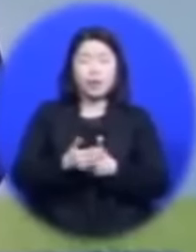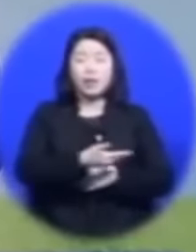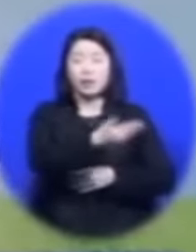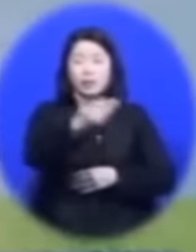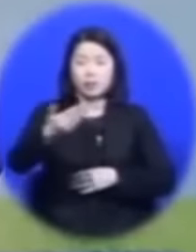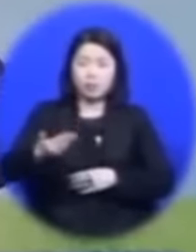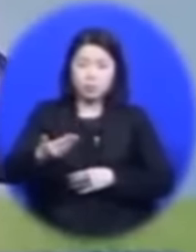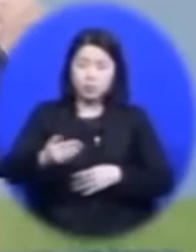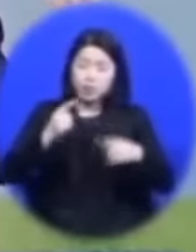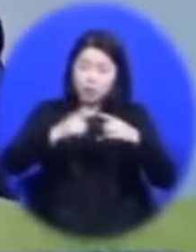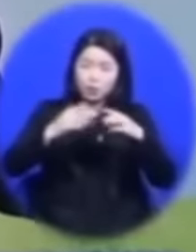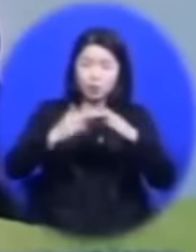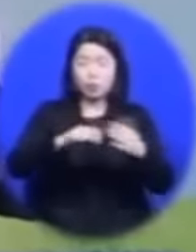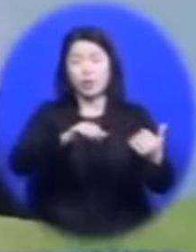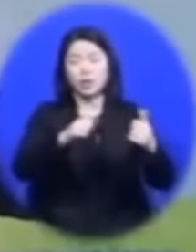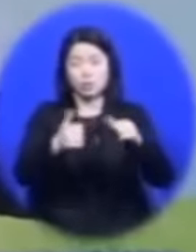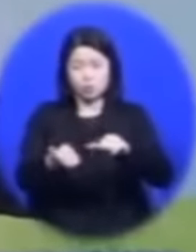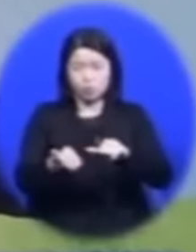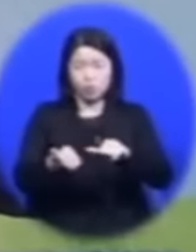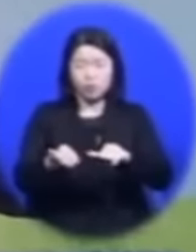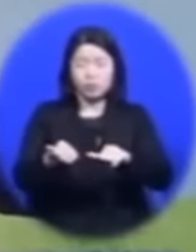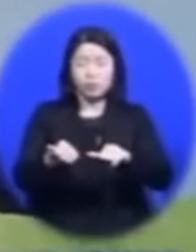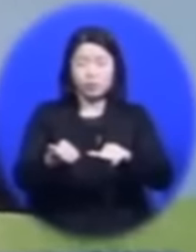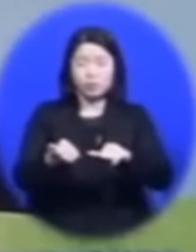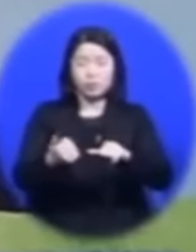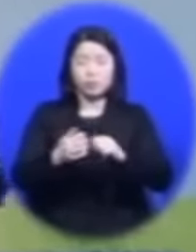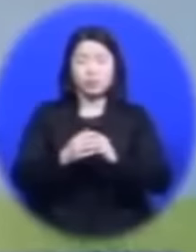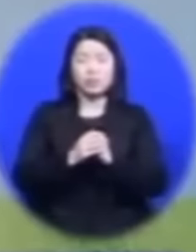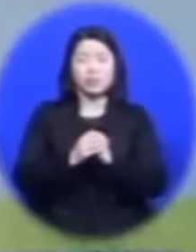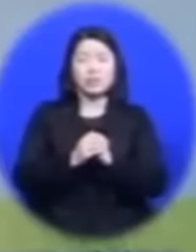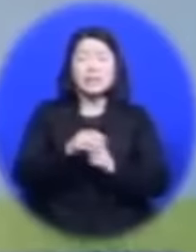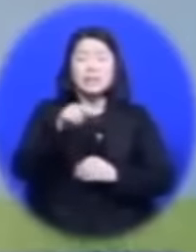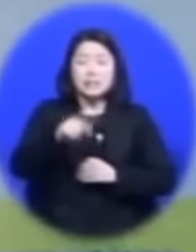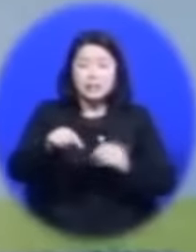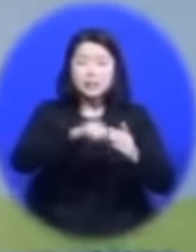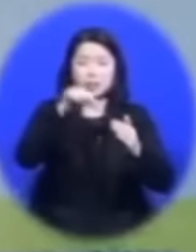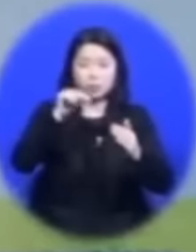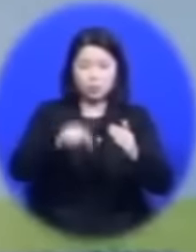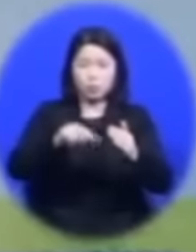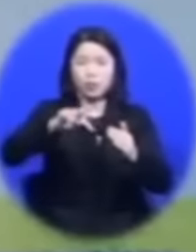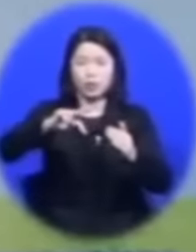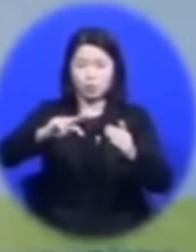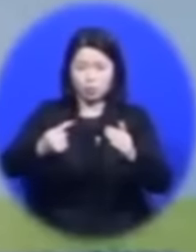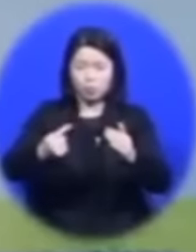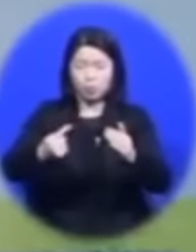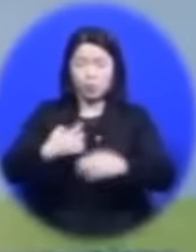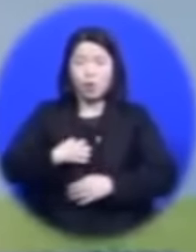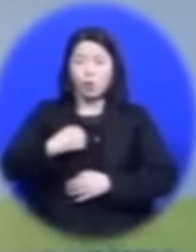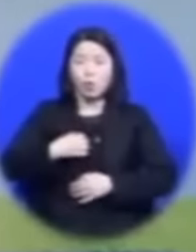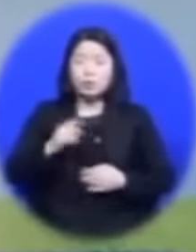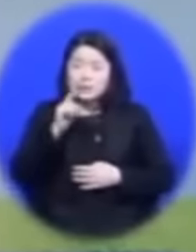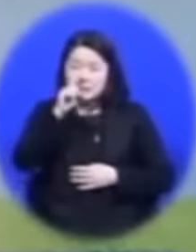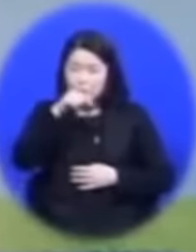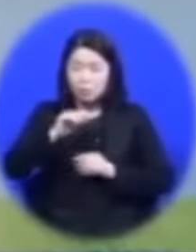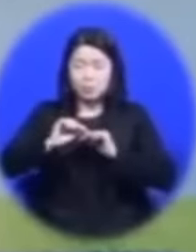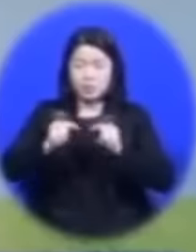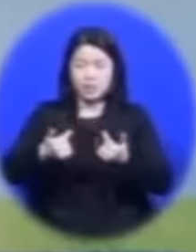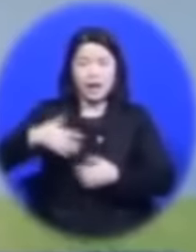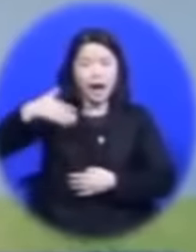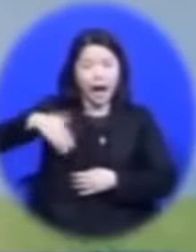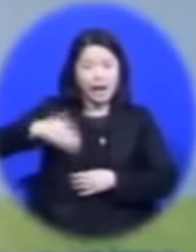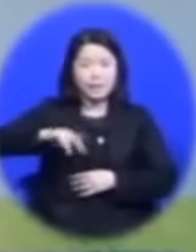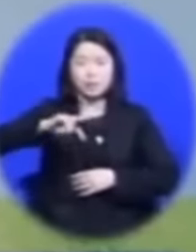여러분, 교회가 죽었다는데 그 속에도 옷을 더럽히지 않은